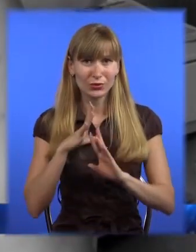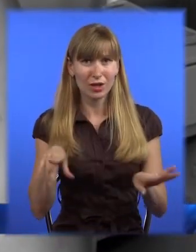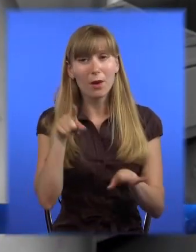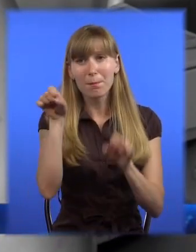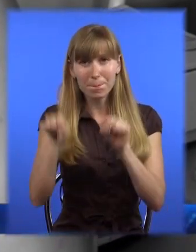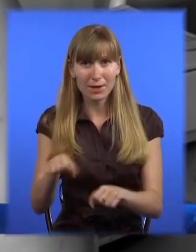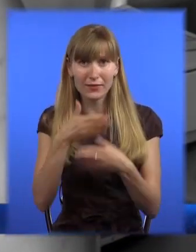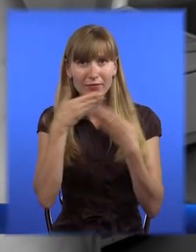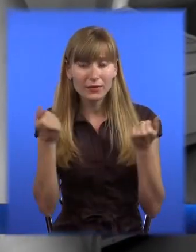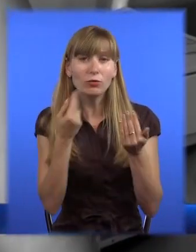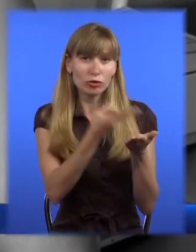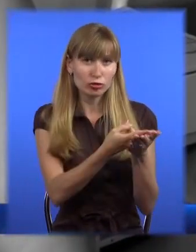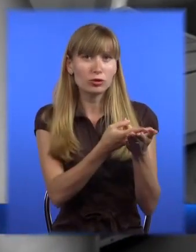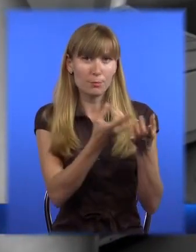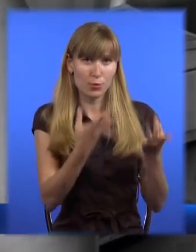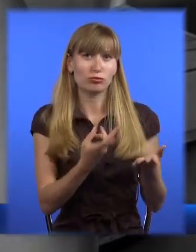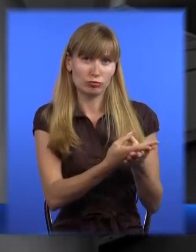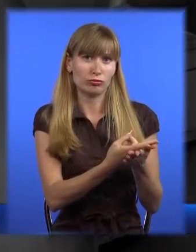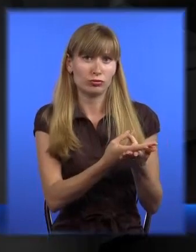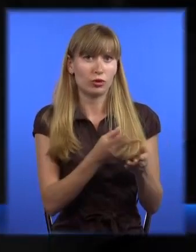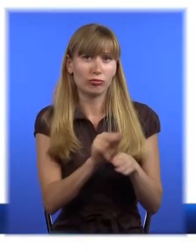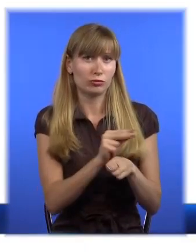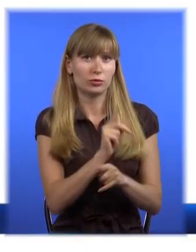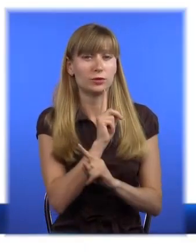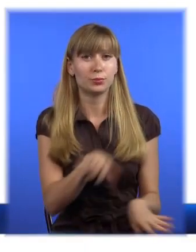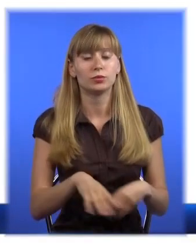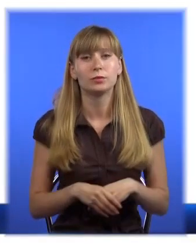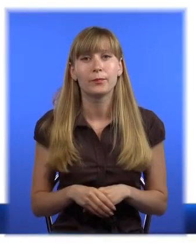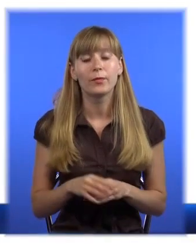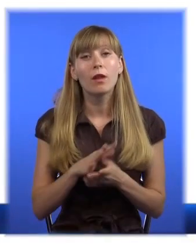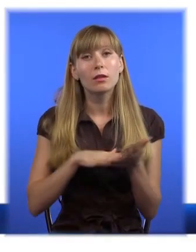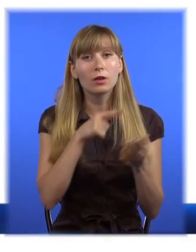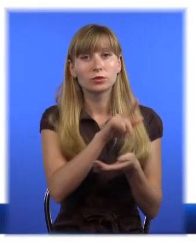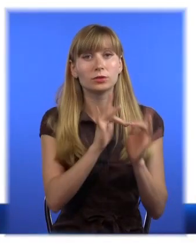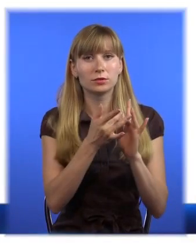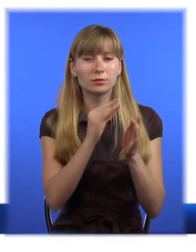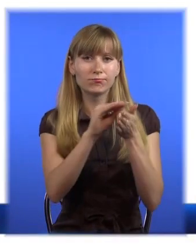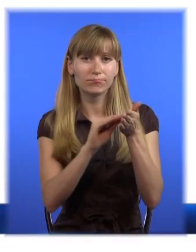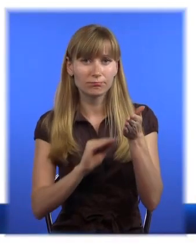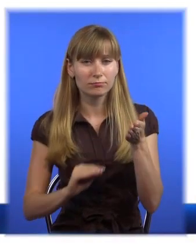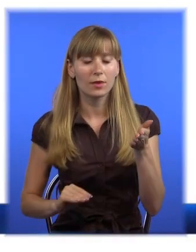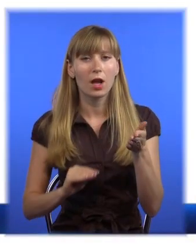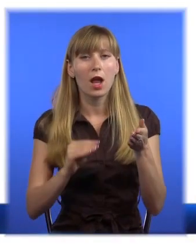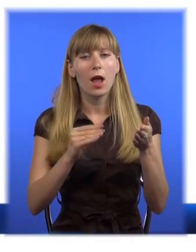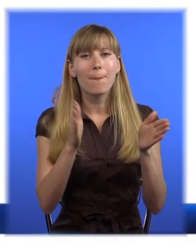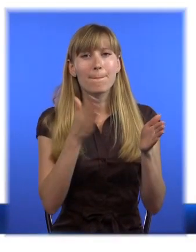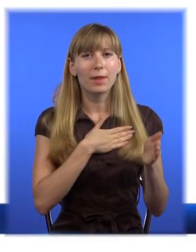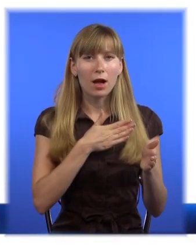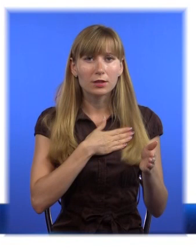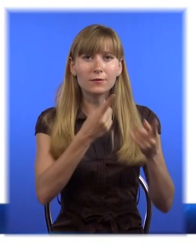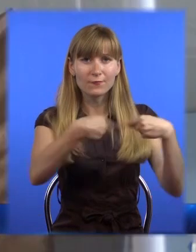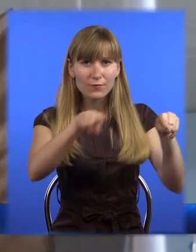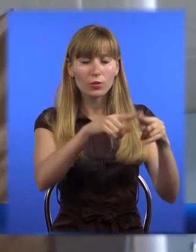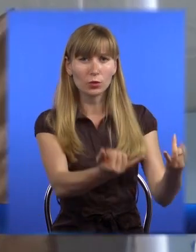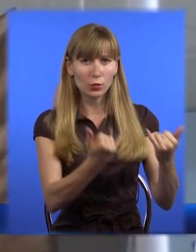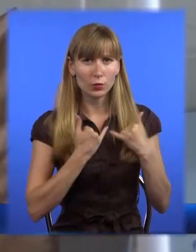що він не має права. Тобто лежи, вмирай. Після цього Володимир написав на своїй сторінці у соцмережі, що благодійний фонд